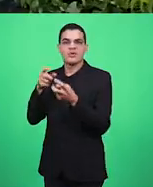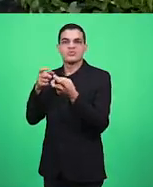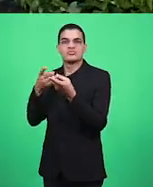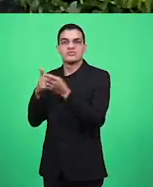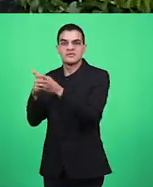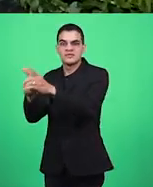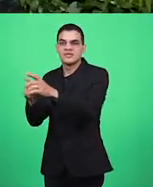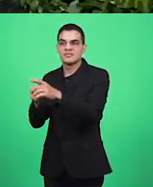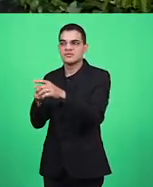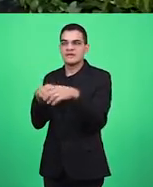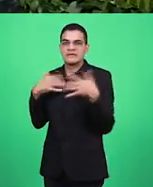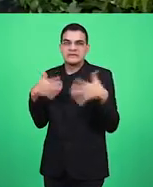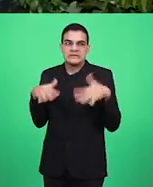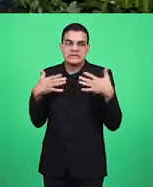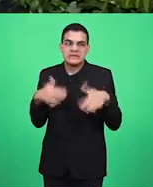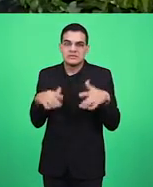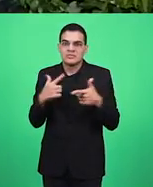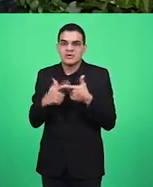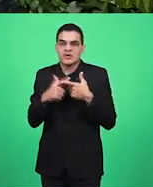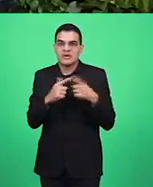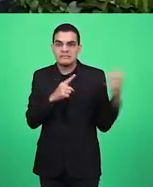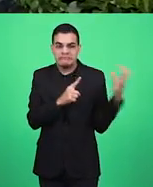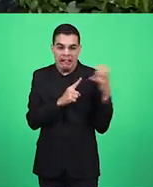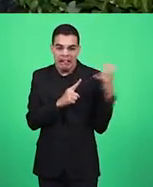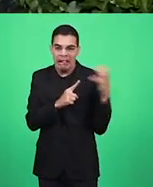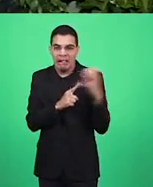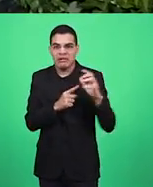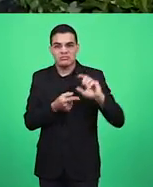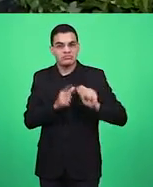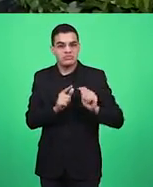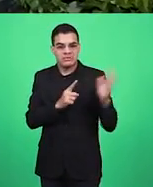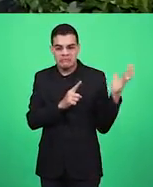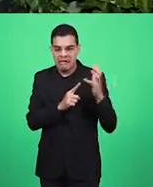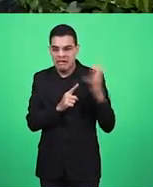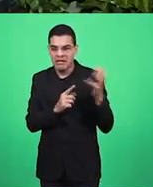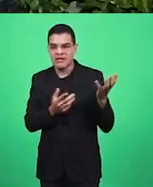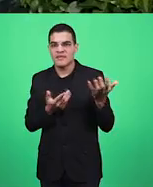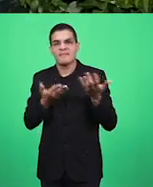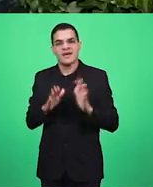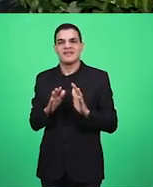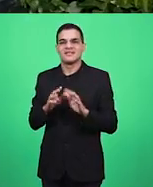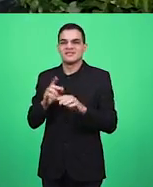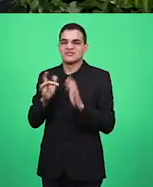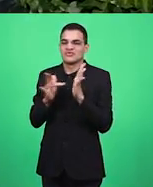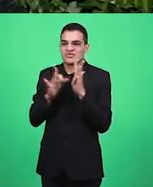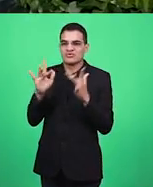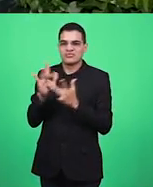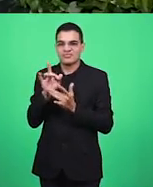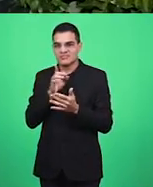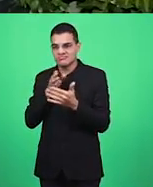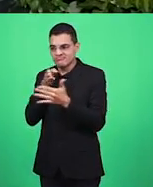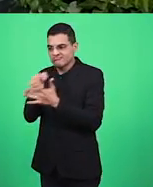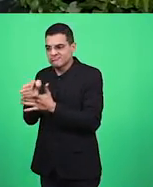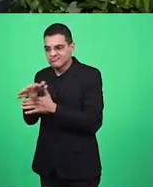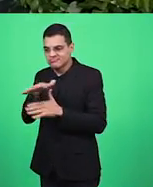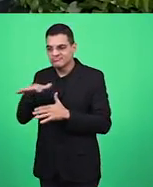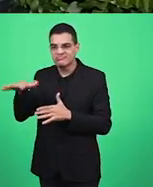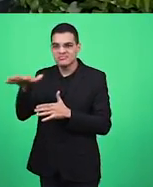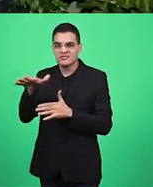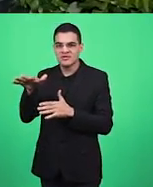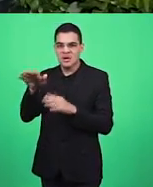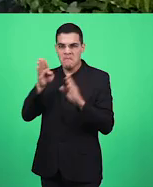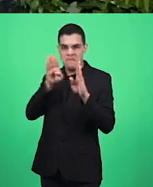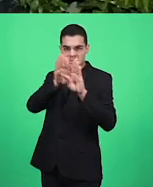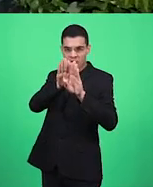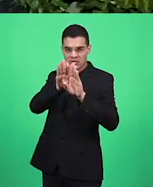оно было очень мощное против Иисуса и против учеников, они были запуганы. И он вошел и